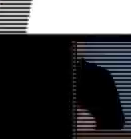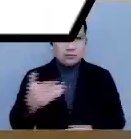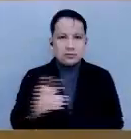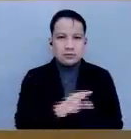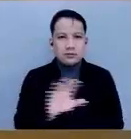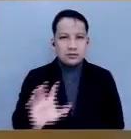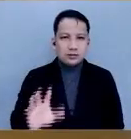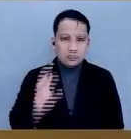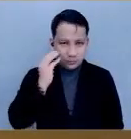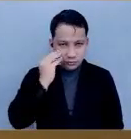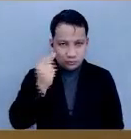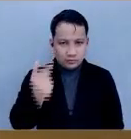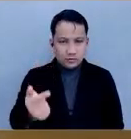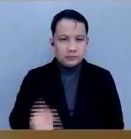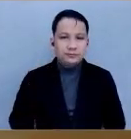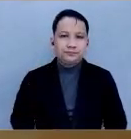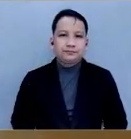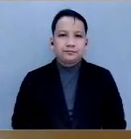Gualvez.